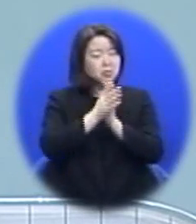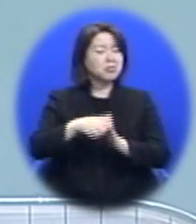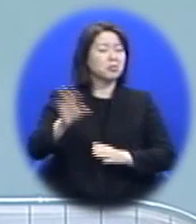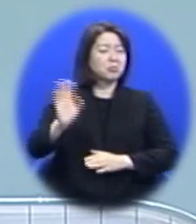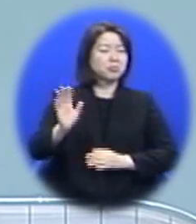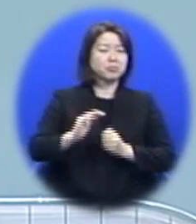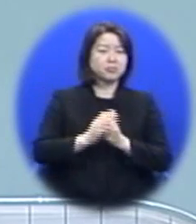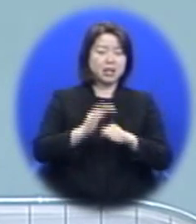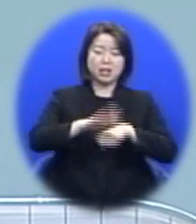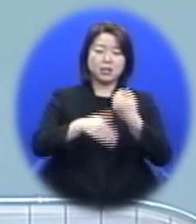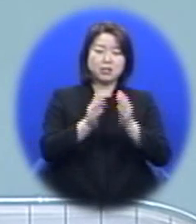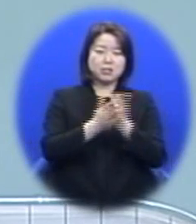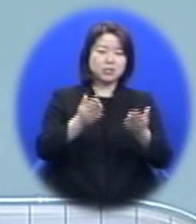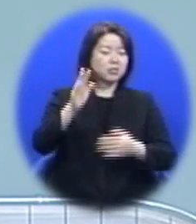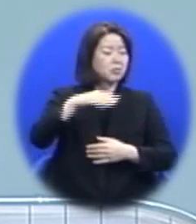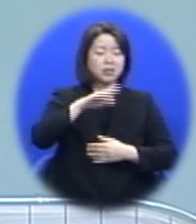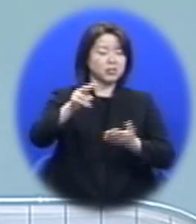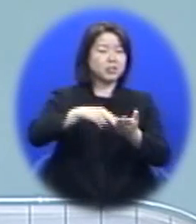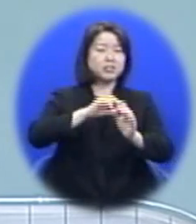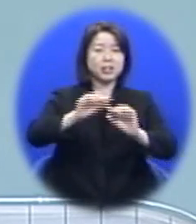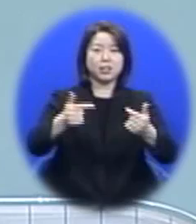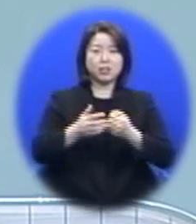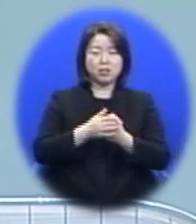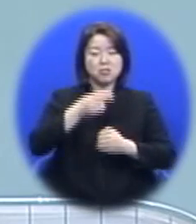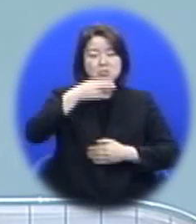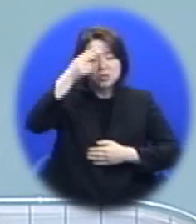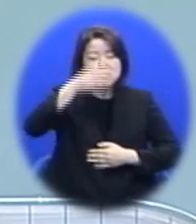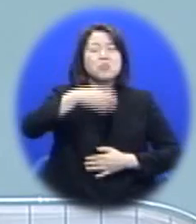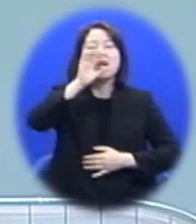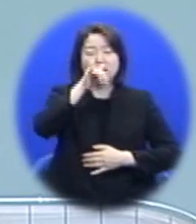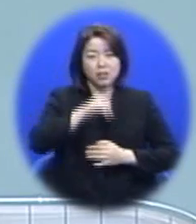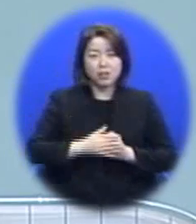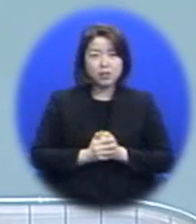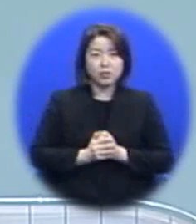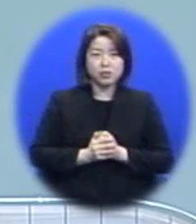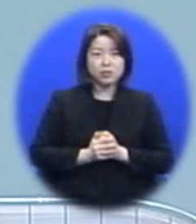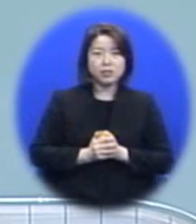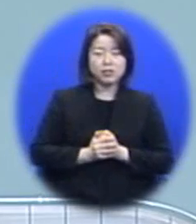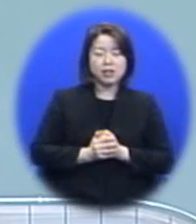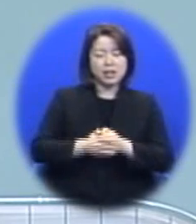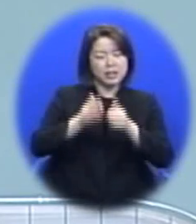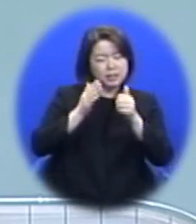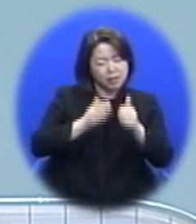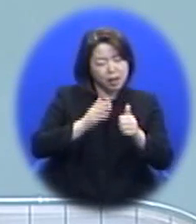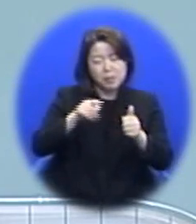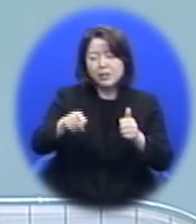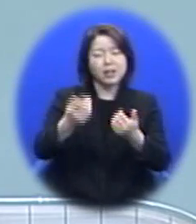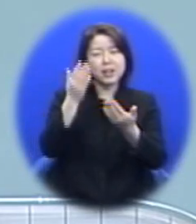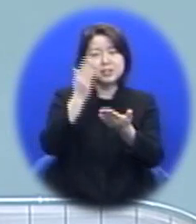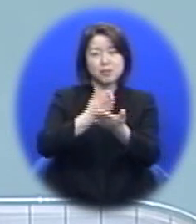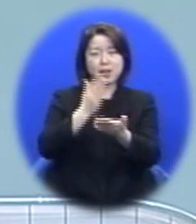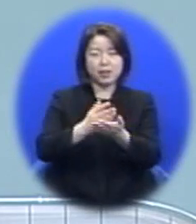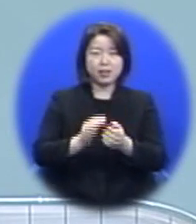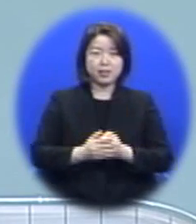성경 절대 안 읽어요. 술도 마셨어요. 제발 이렇게 하지 마세요.